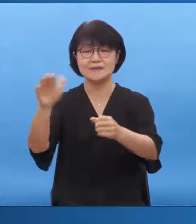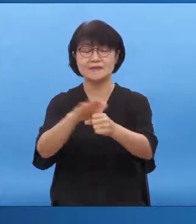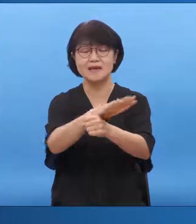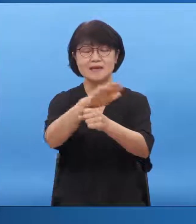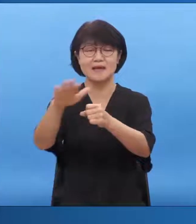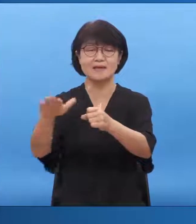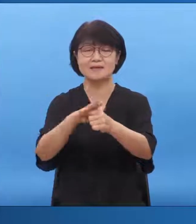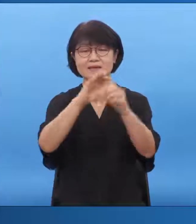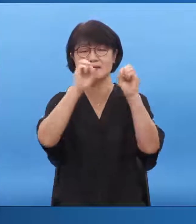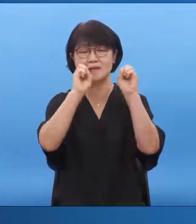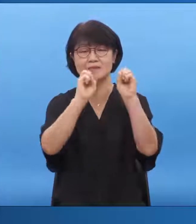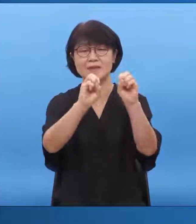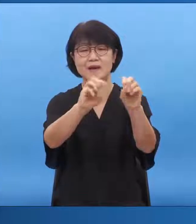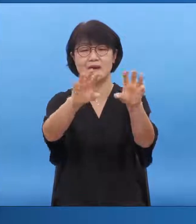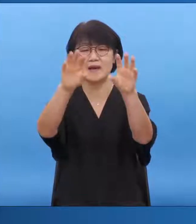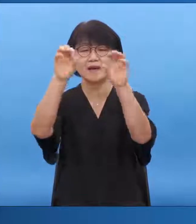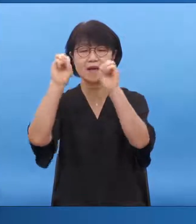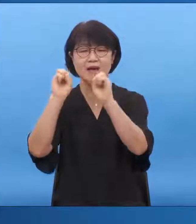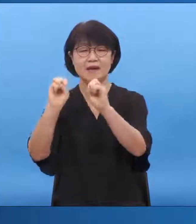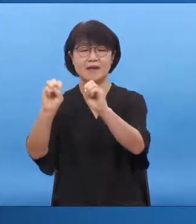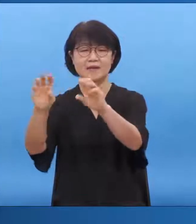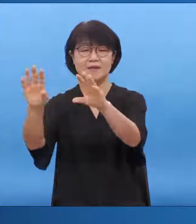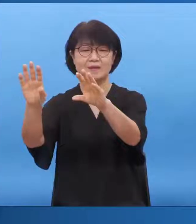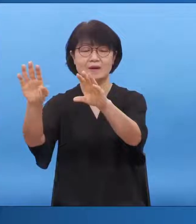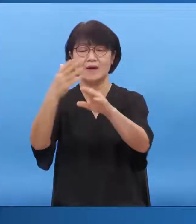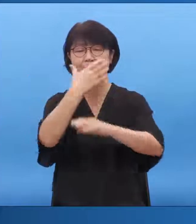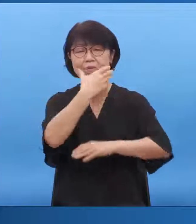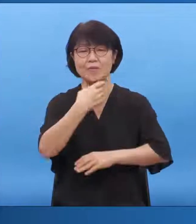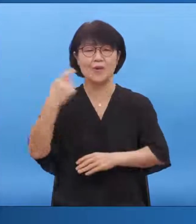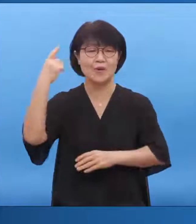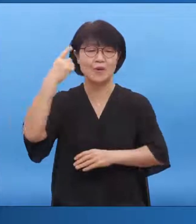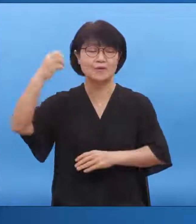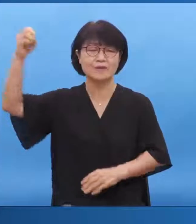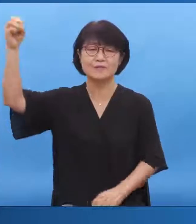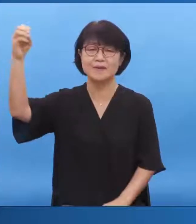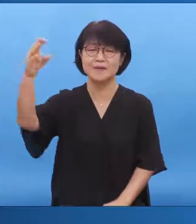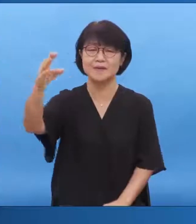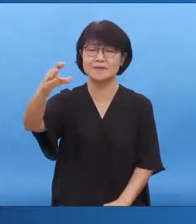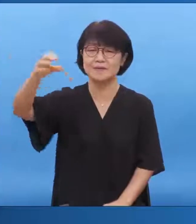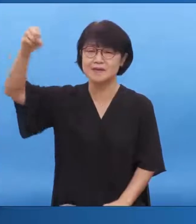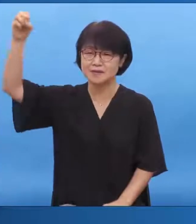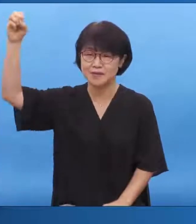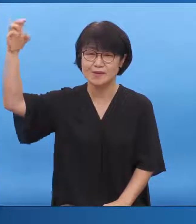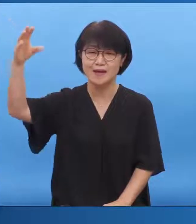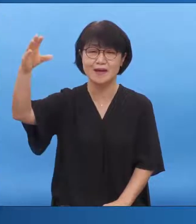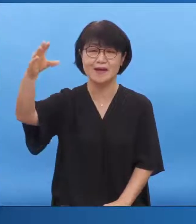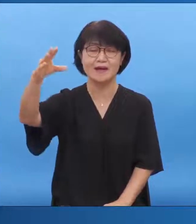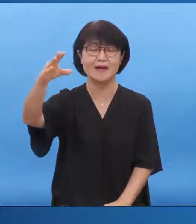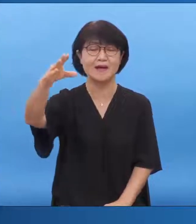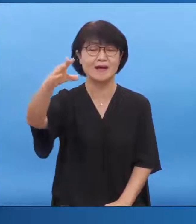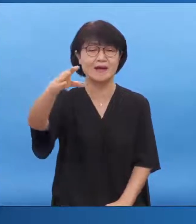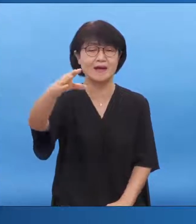크신 사랑을 전하며 복음의 빛 비춰라.